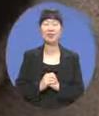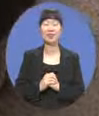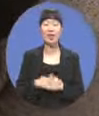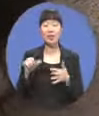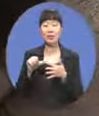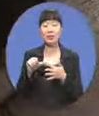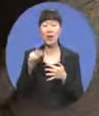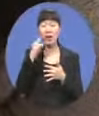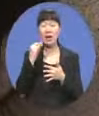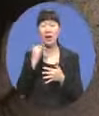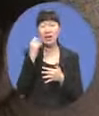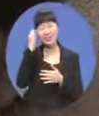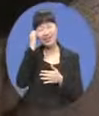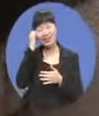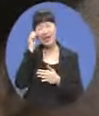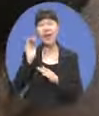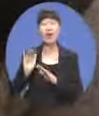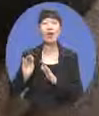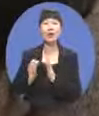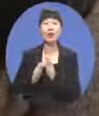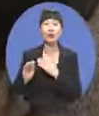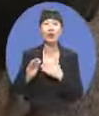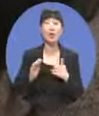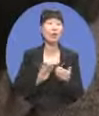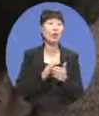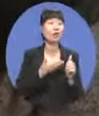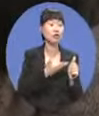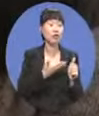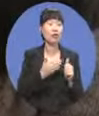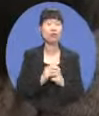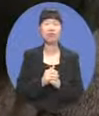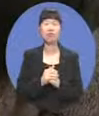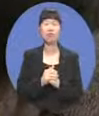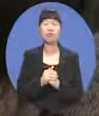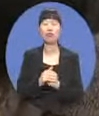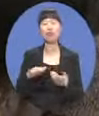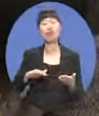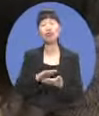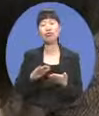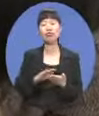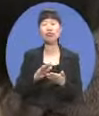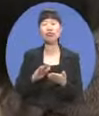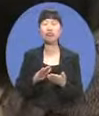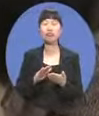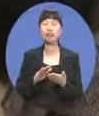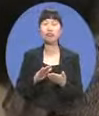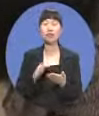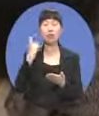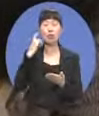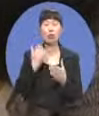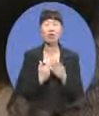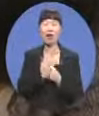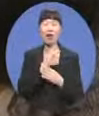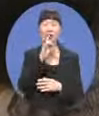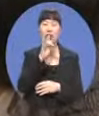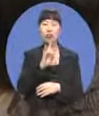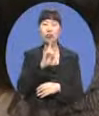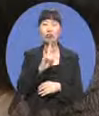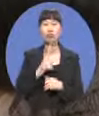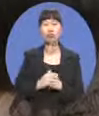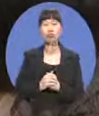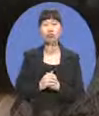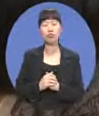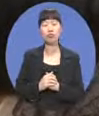민우를 엄마가 재우고 나서 너랑 놀아줄 그때는 거야. 그때는 뭐 시끄럽게 놀 수도 없고 그래 조용한 놀이 그리고 좋겠다.